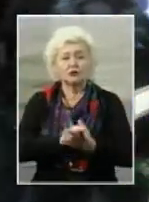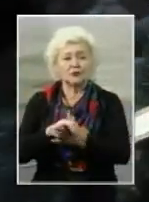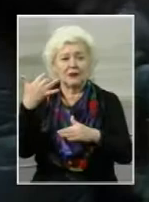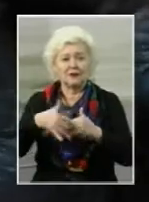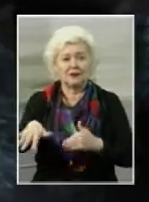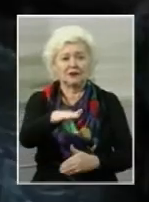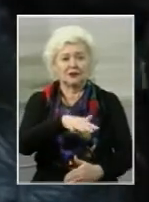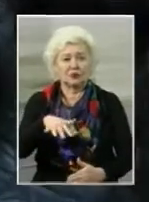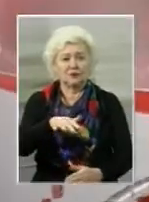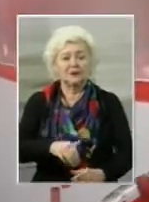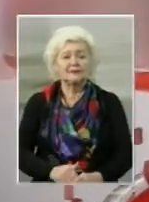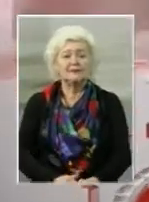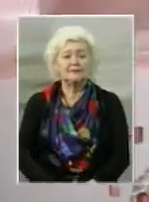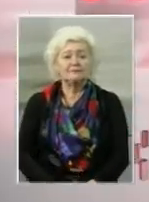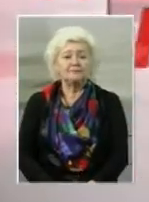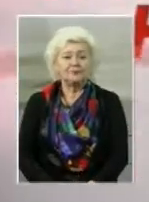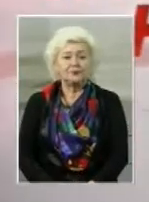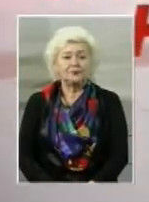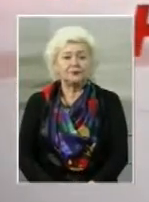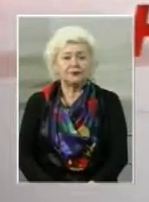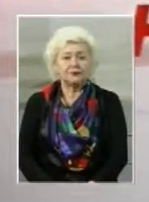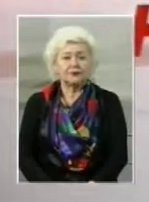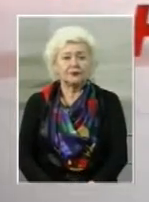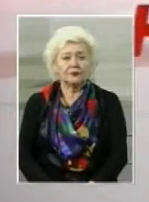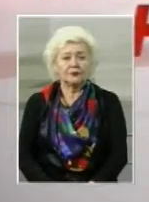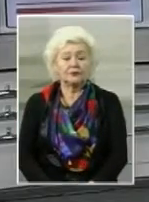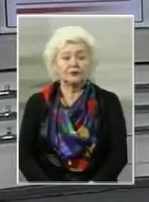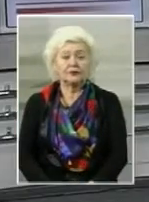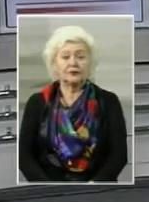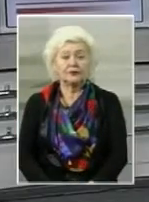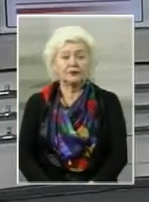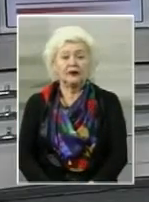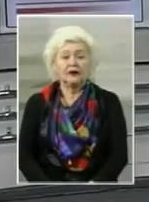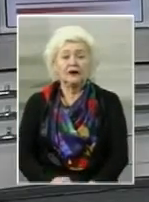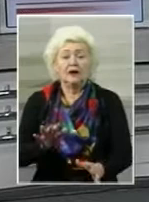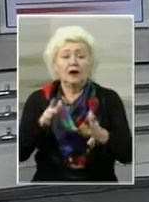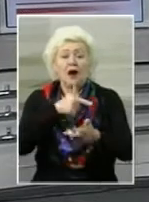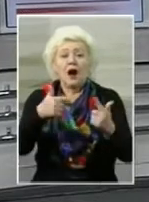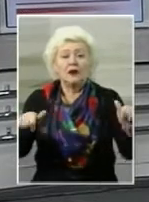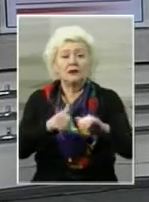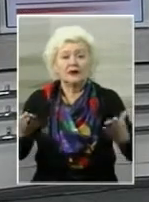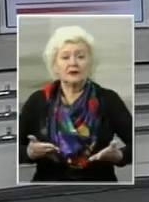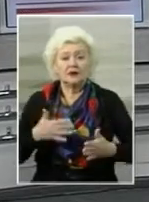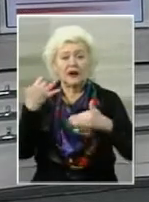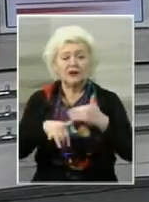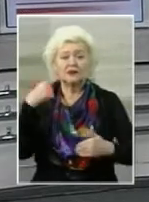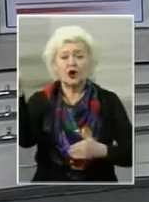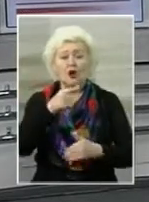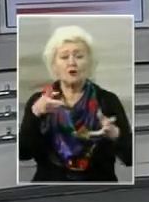Херсон. У галереї «Життя» Херсонського